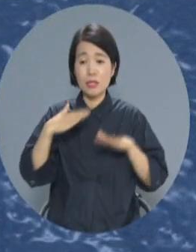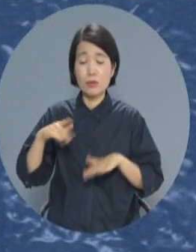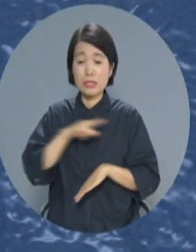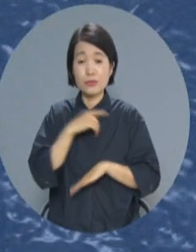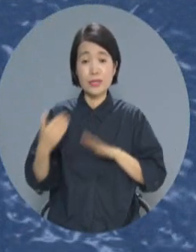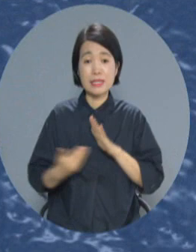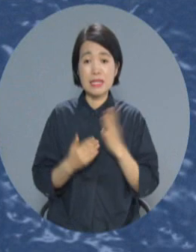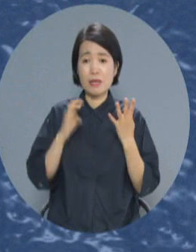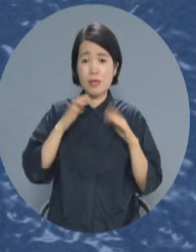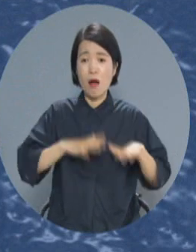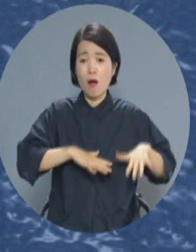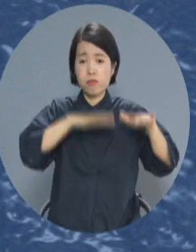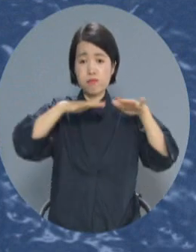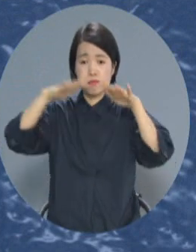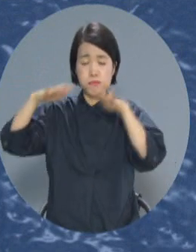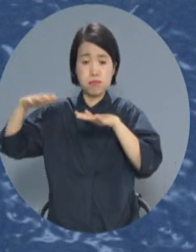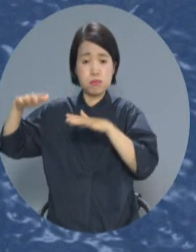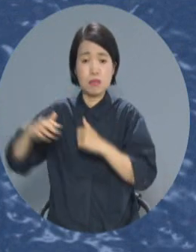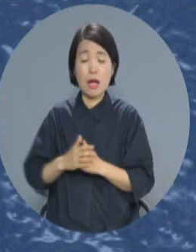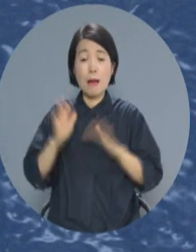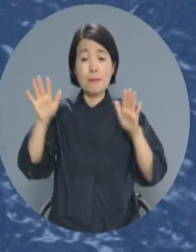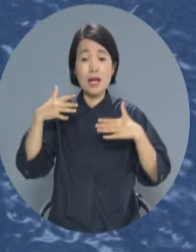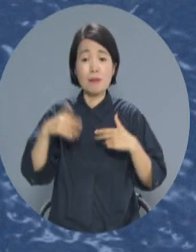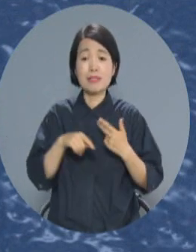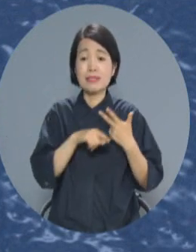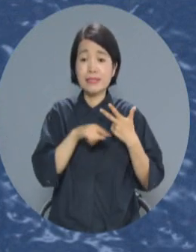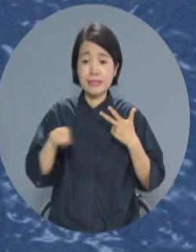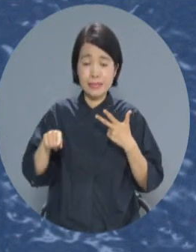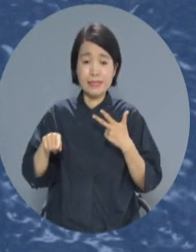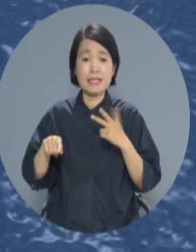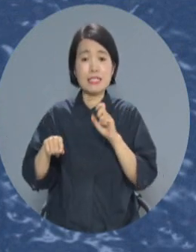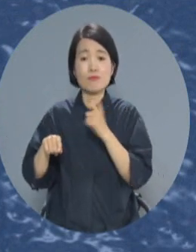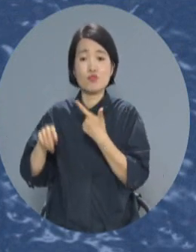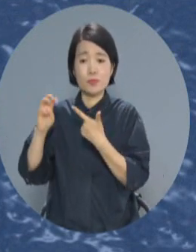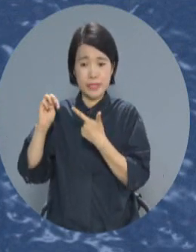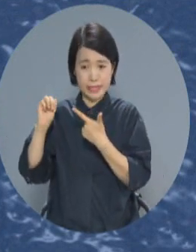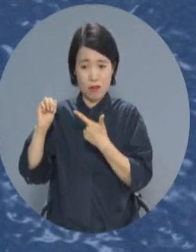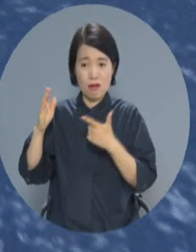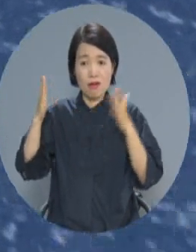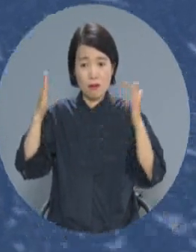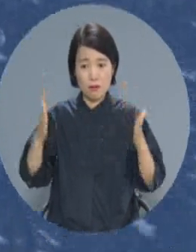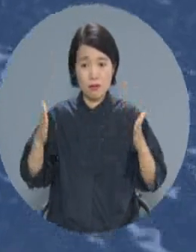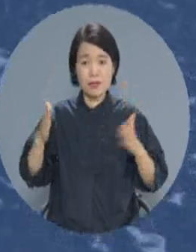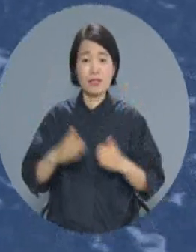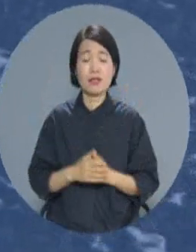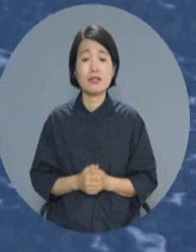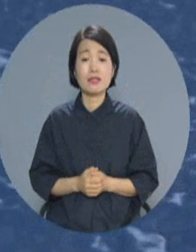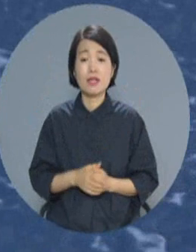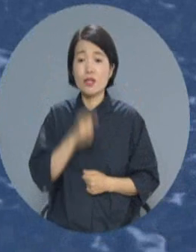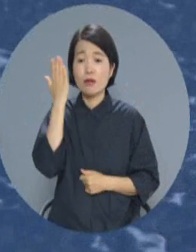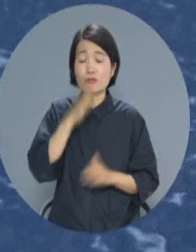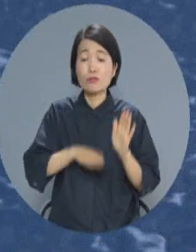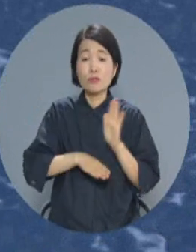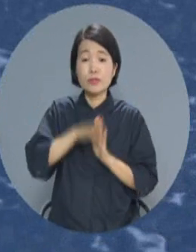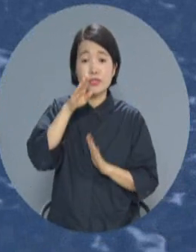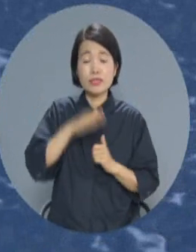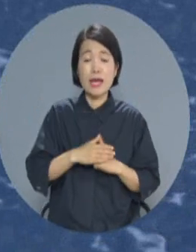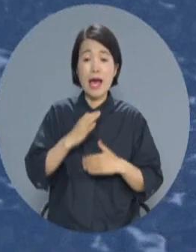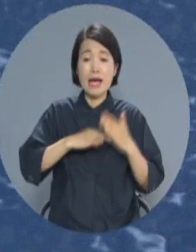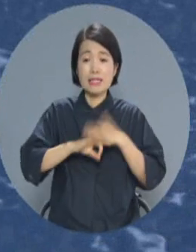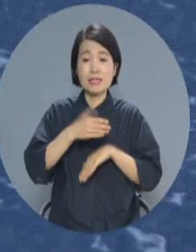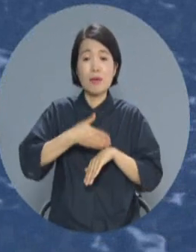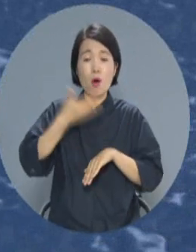최대 4m까지 일겠고 바람은 초속 7m에서 16m 사이 예상됩니다. 여수 만조 시각은